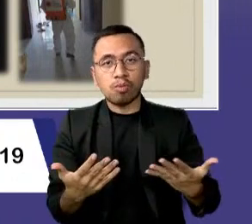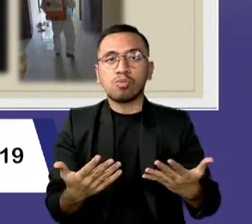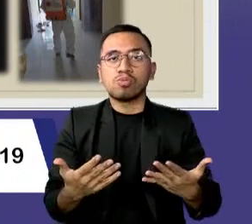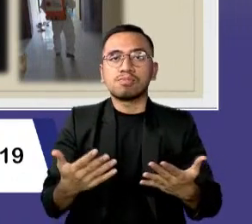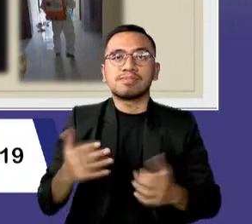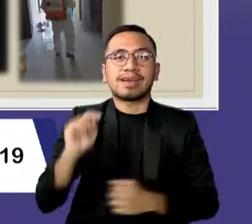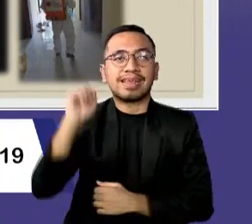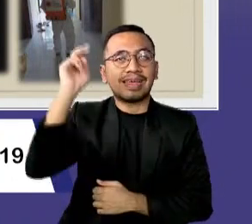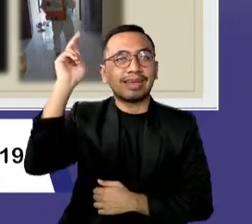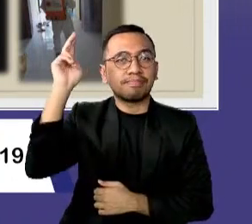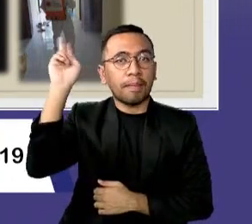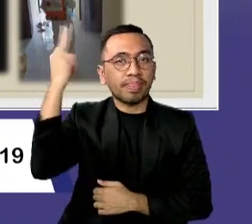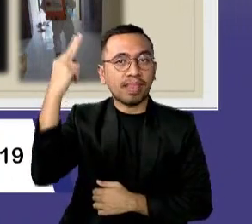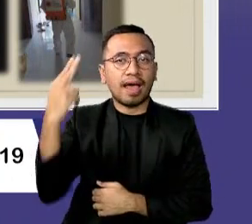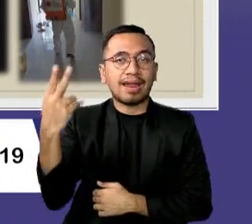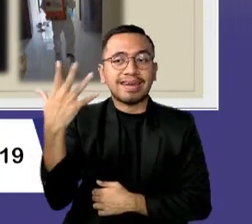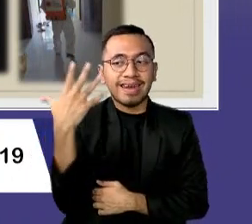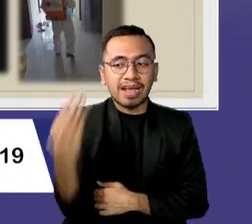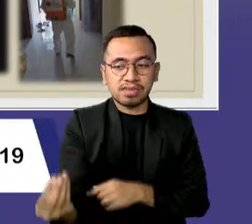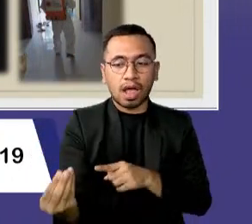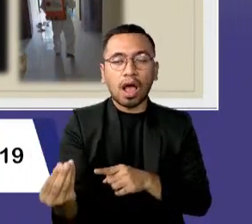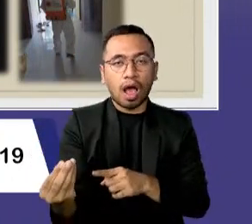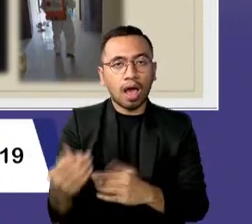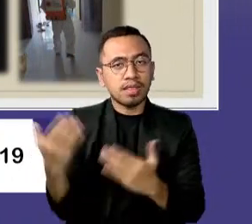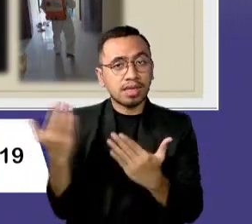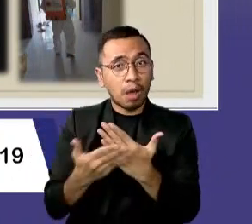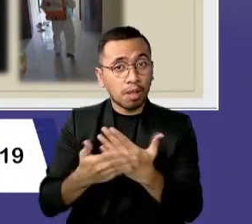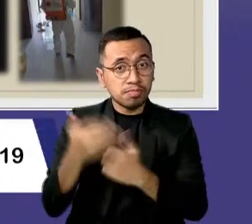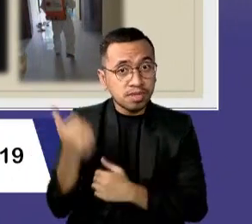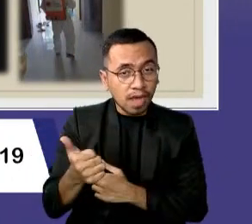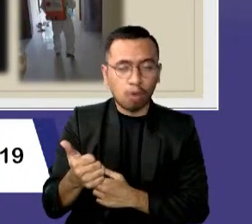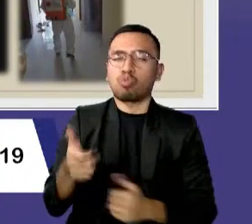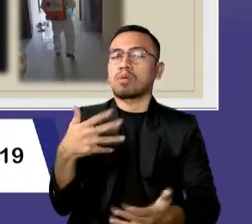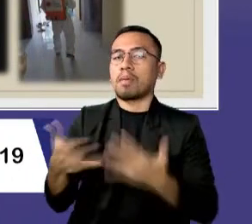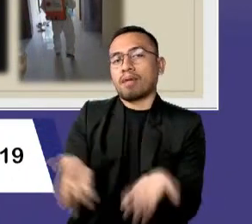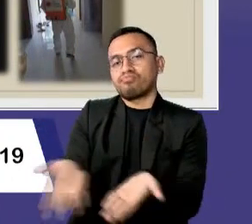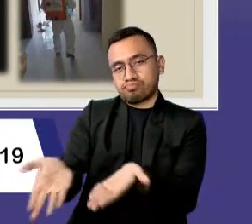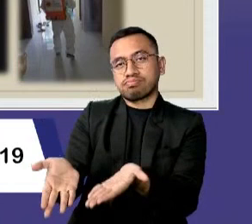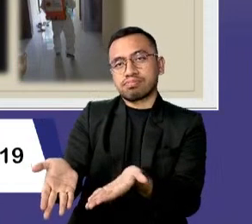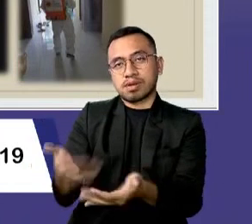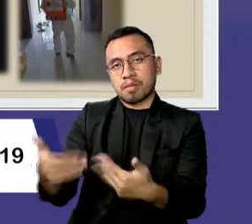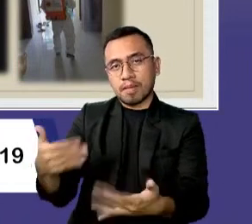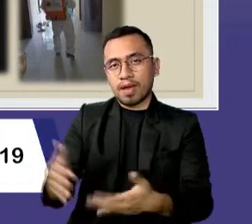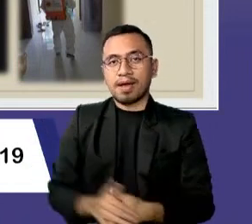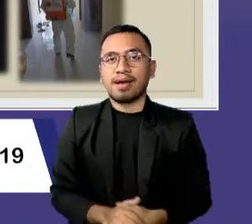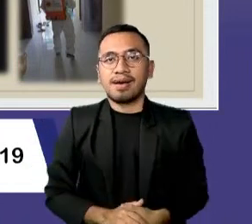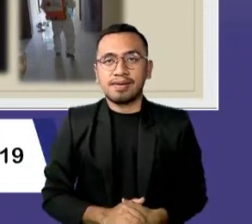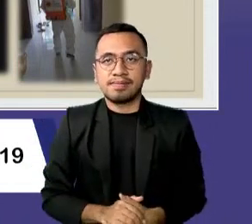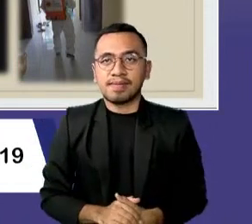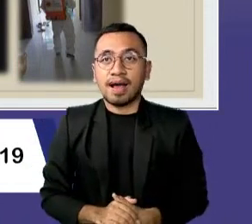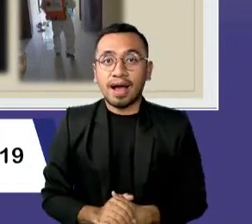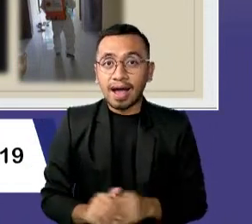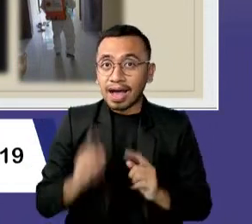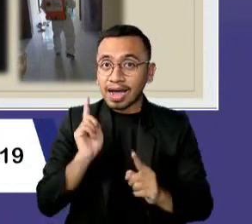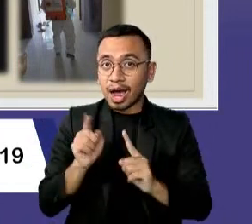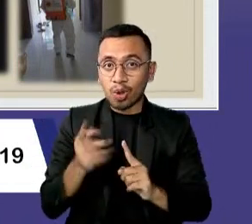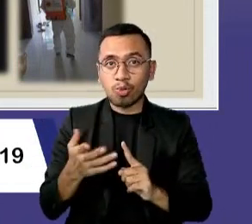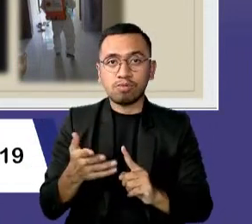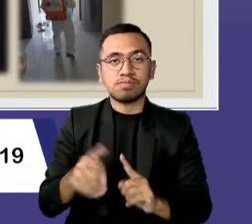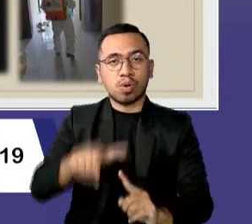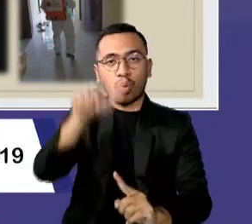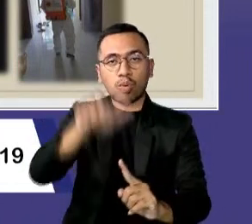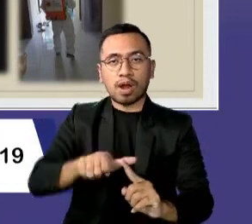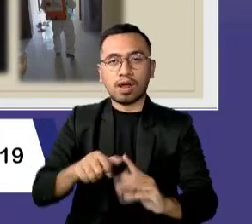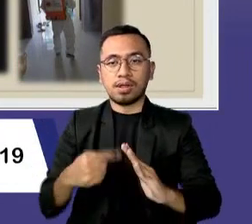mengurusnya Makanya kalau dia akan diisolasi Mandiri di rumah desa harus menandatangani surat pernyataan bahwa kami